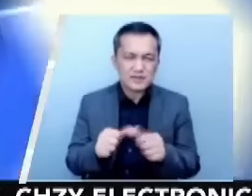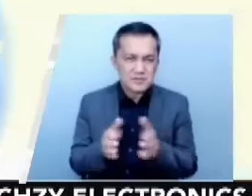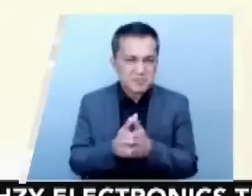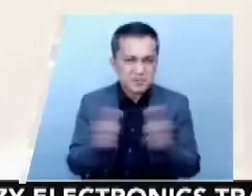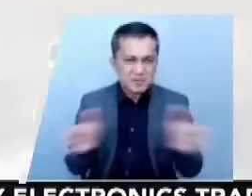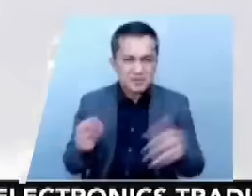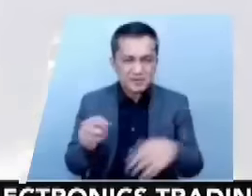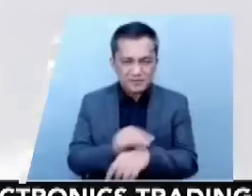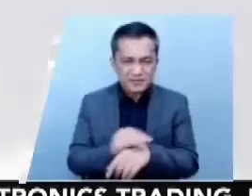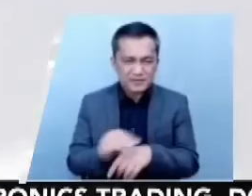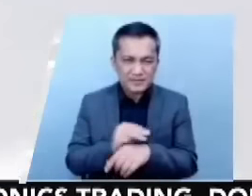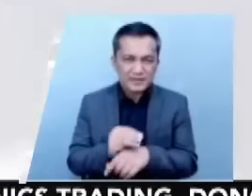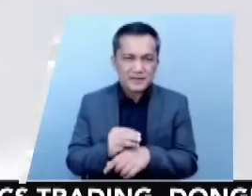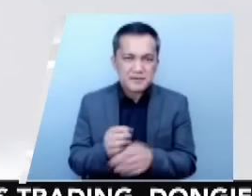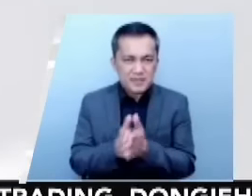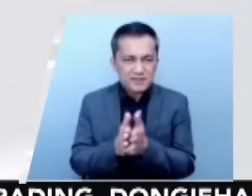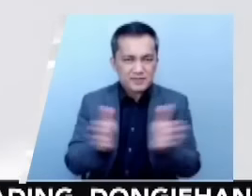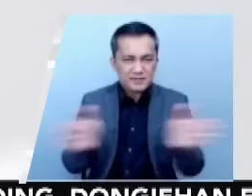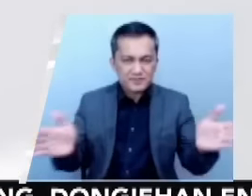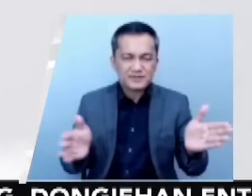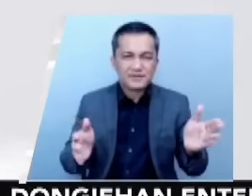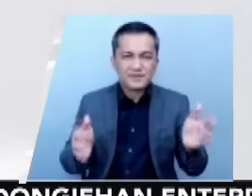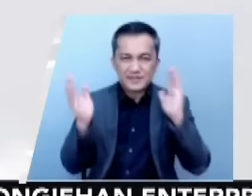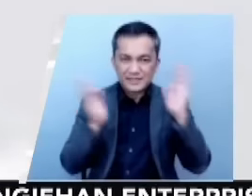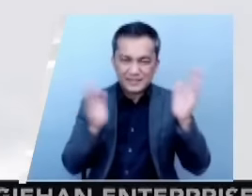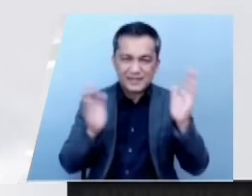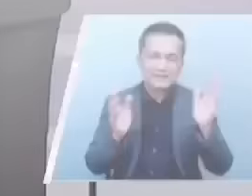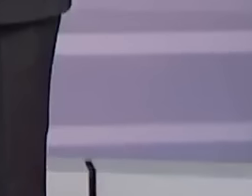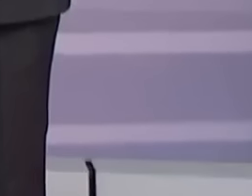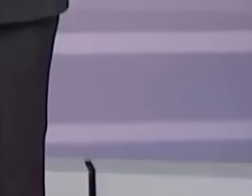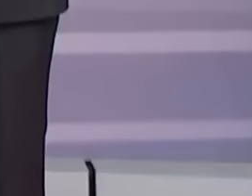mas malawak na paglilingkod sa bayan.